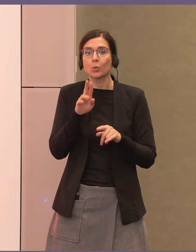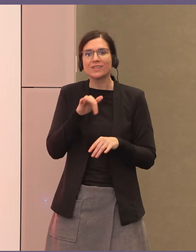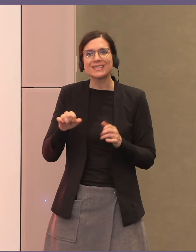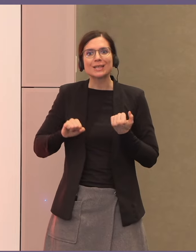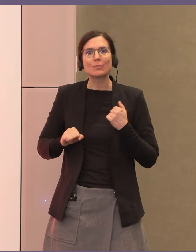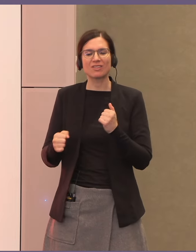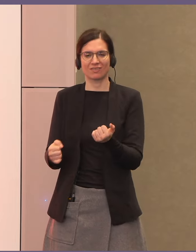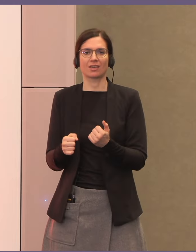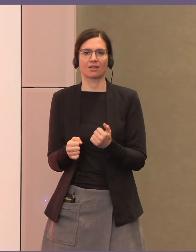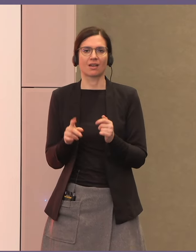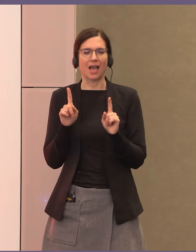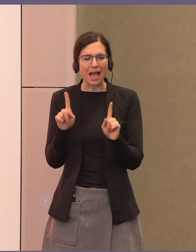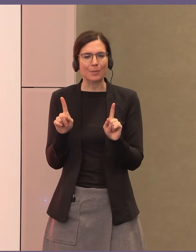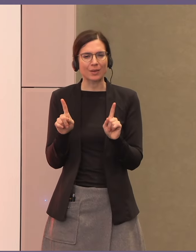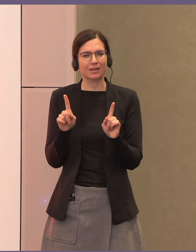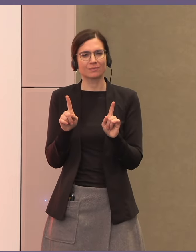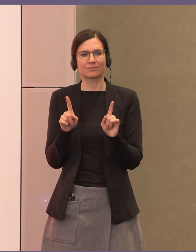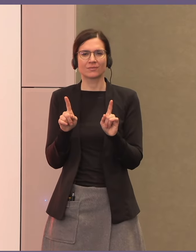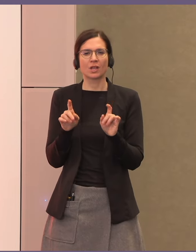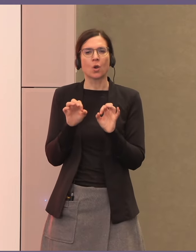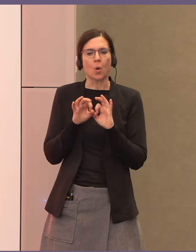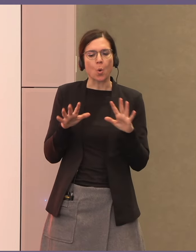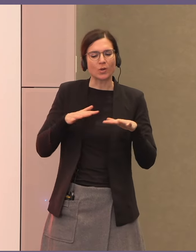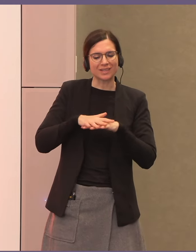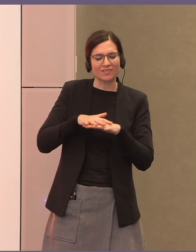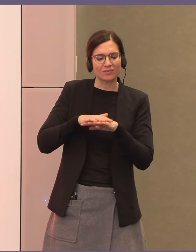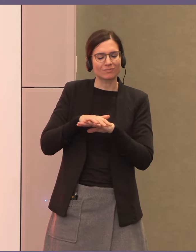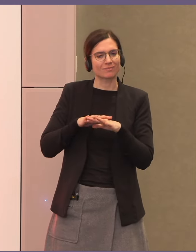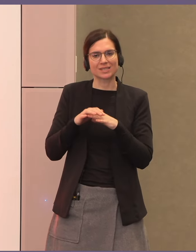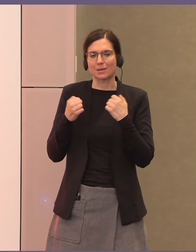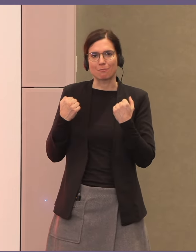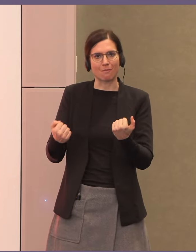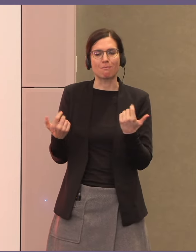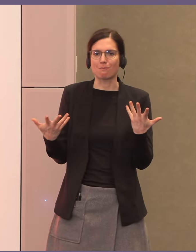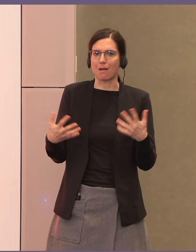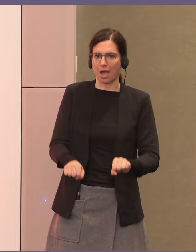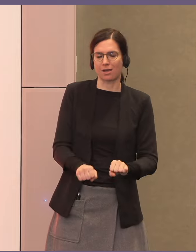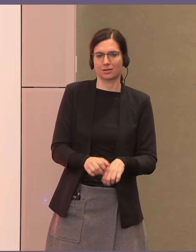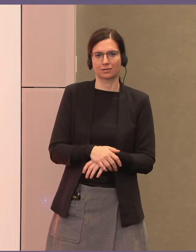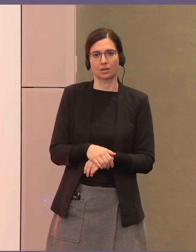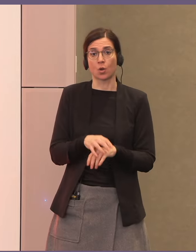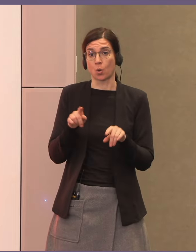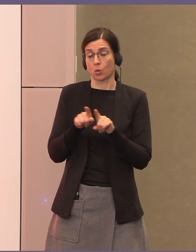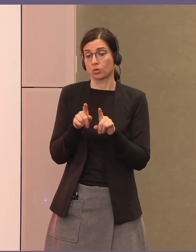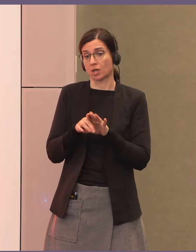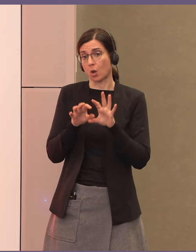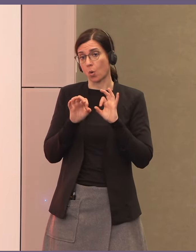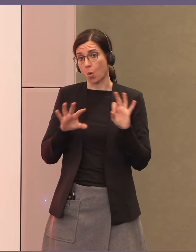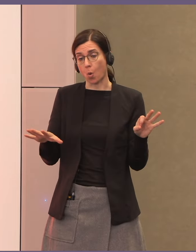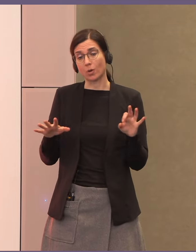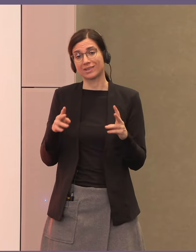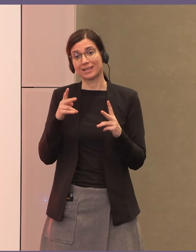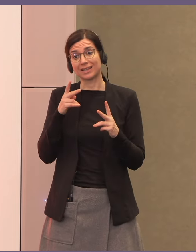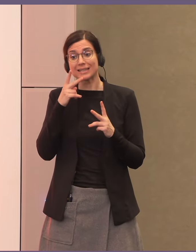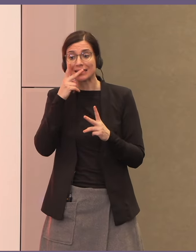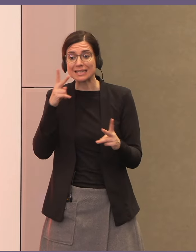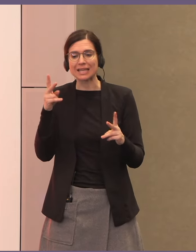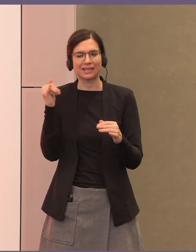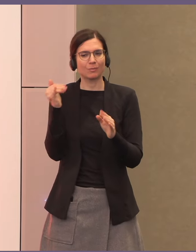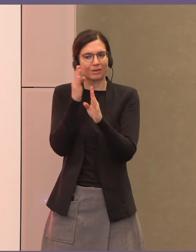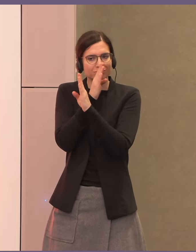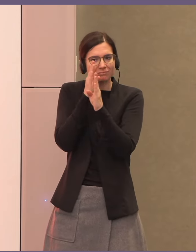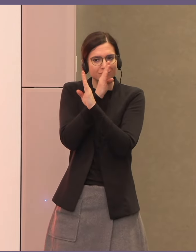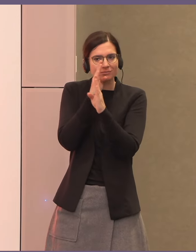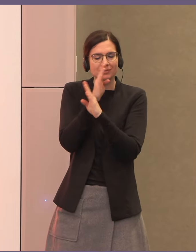Sie taten dies aber zunächst ohne wirkmächtige Vernetzung und vor allem ganz ohne mittelbaren und ohne sichtbaren, schnellen